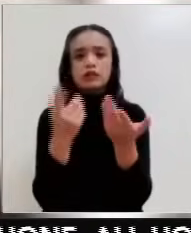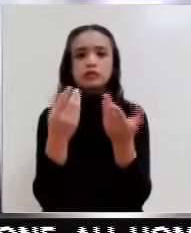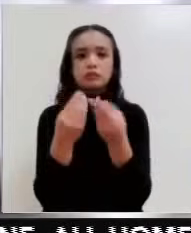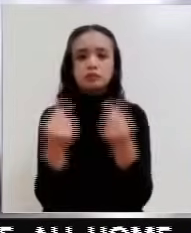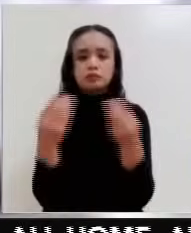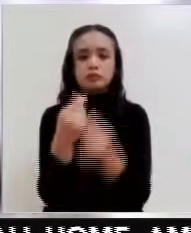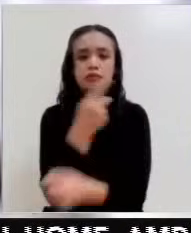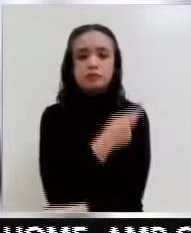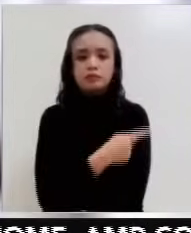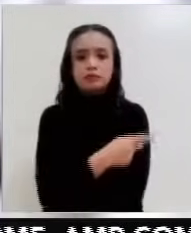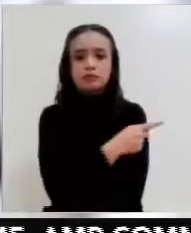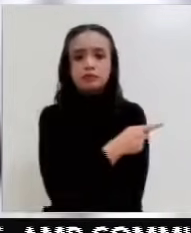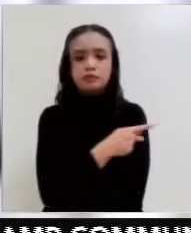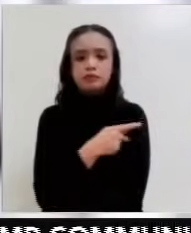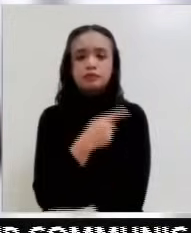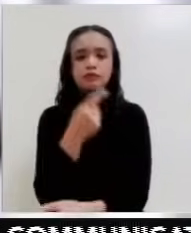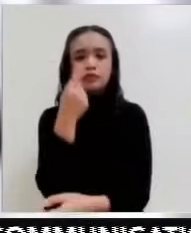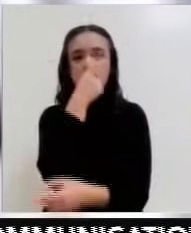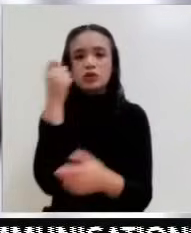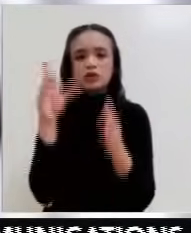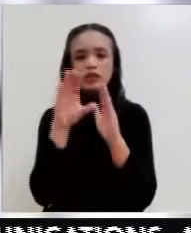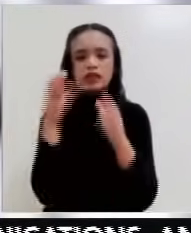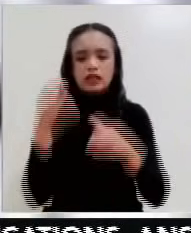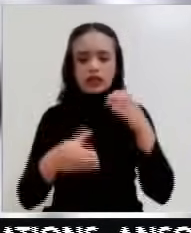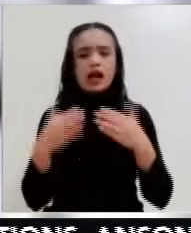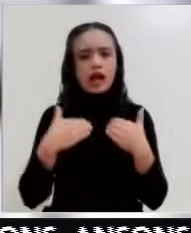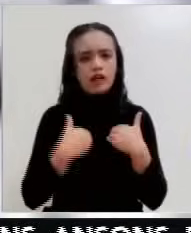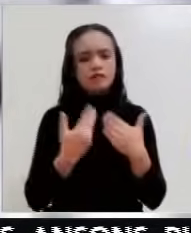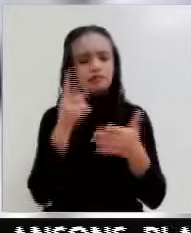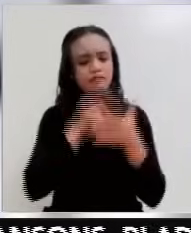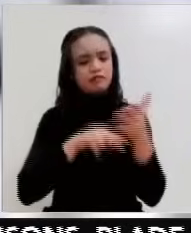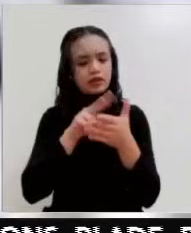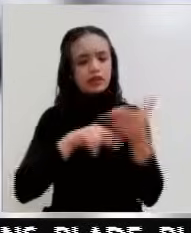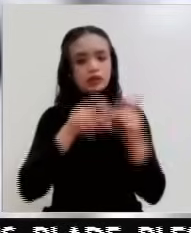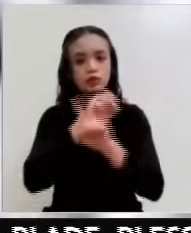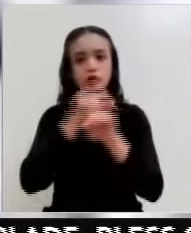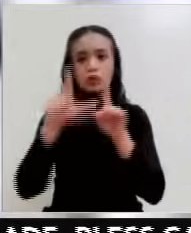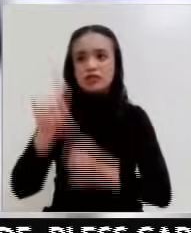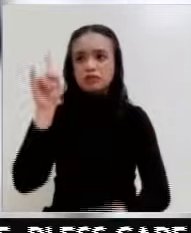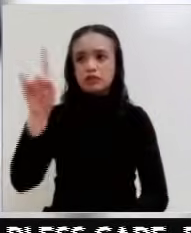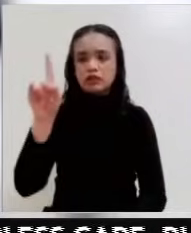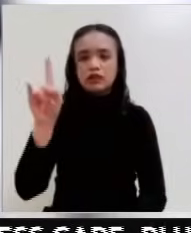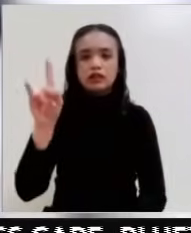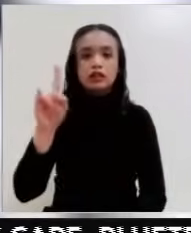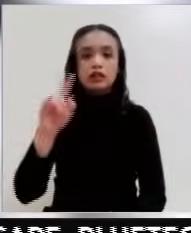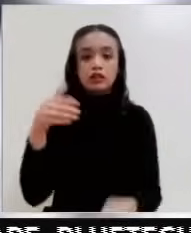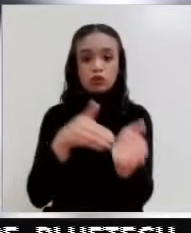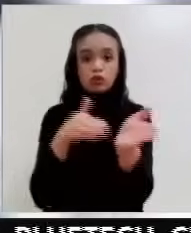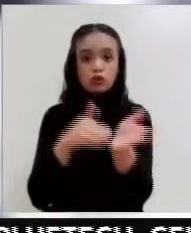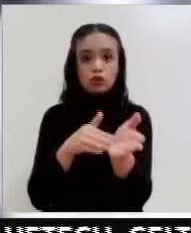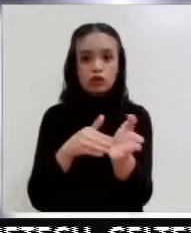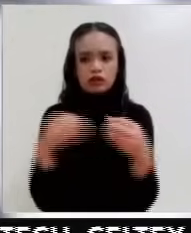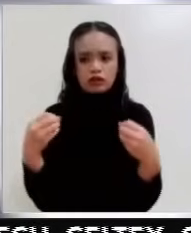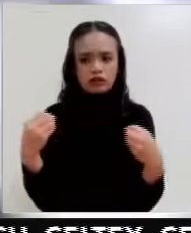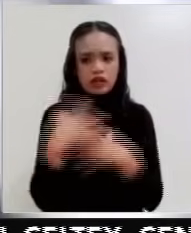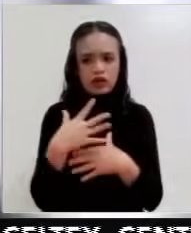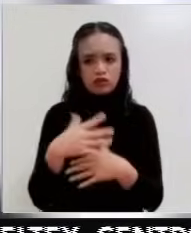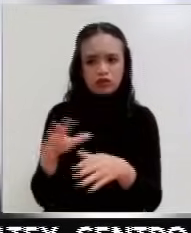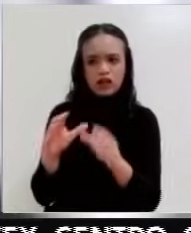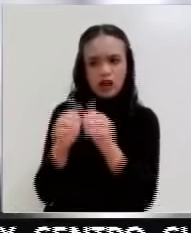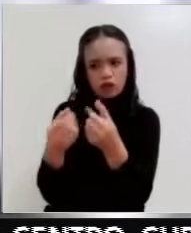kaso. Nabasa namin yung mga social media na parang natakot na yung mga doktor na magamot ng abogado at ng